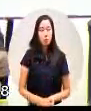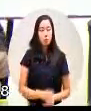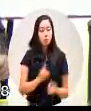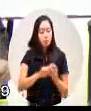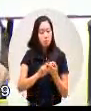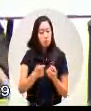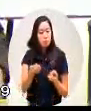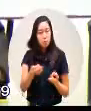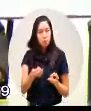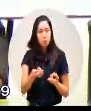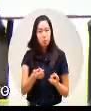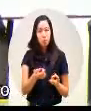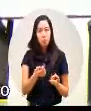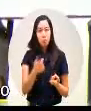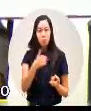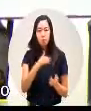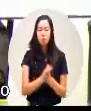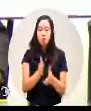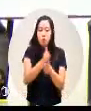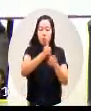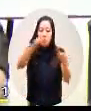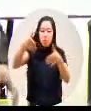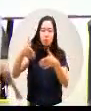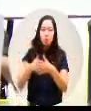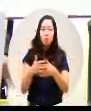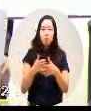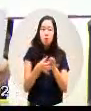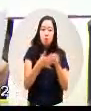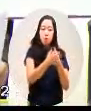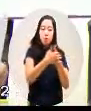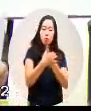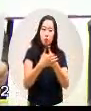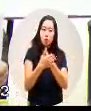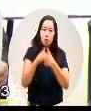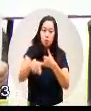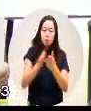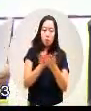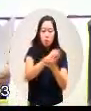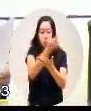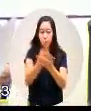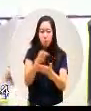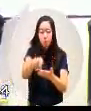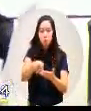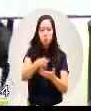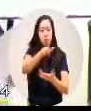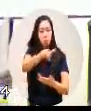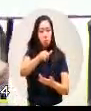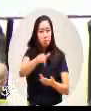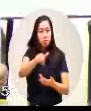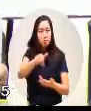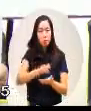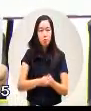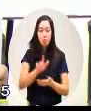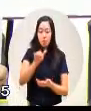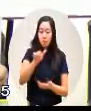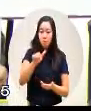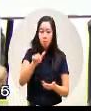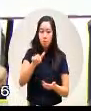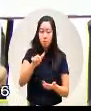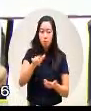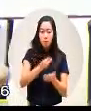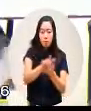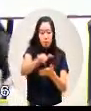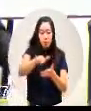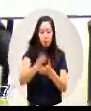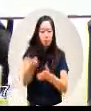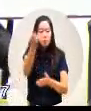到安尼宗教为着维护一个整体的我们教师整体上的一些权